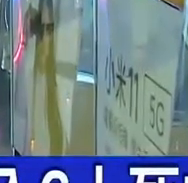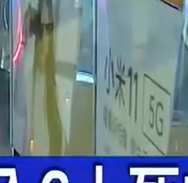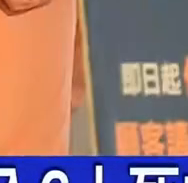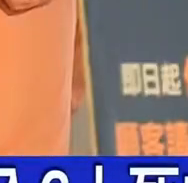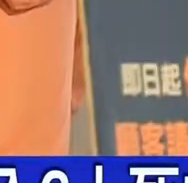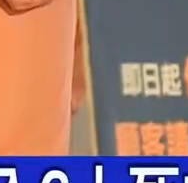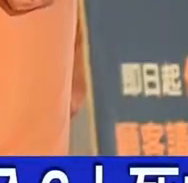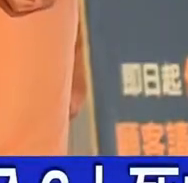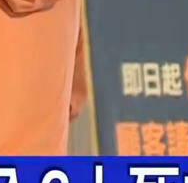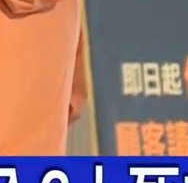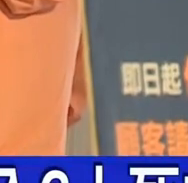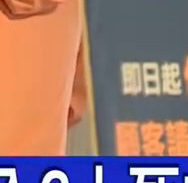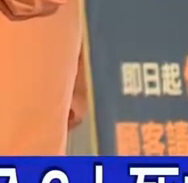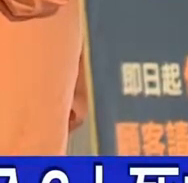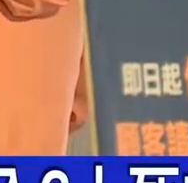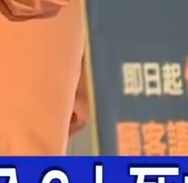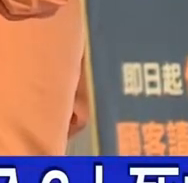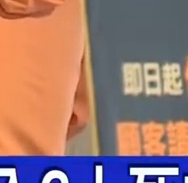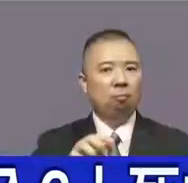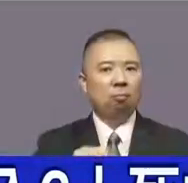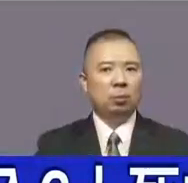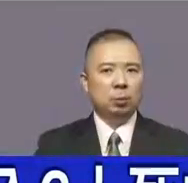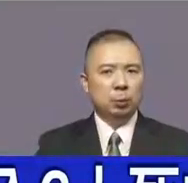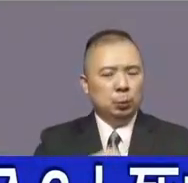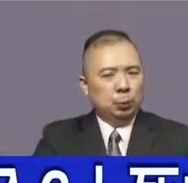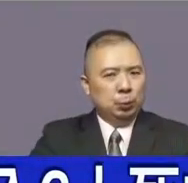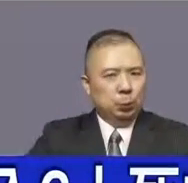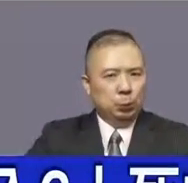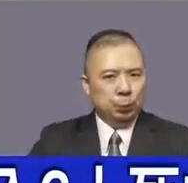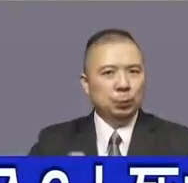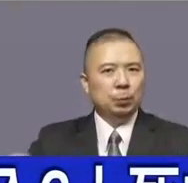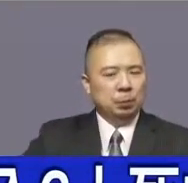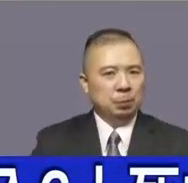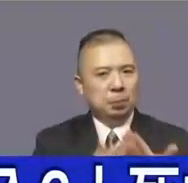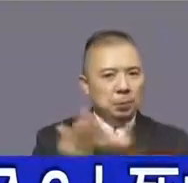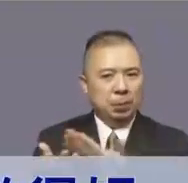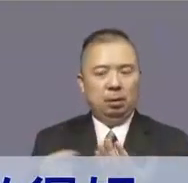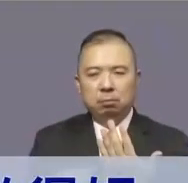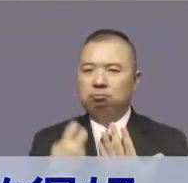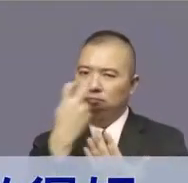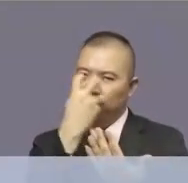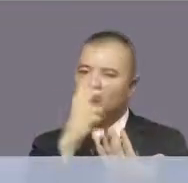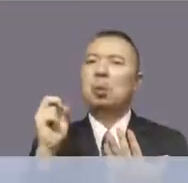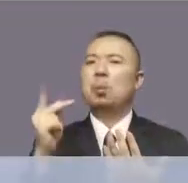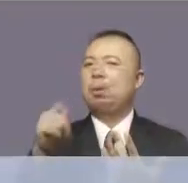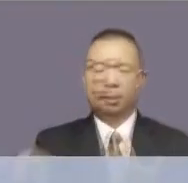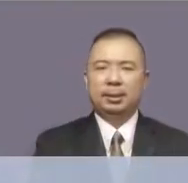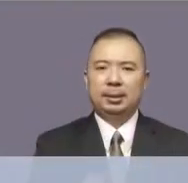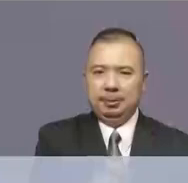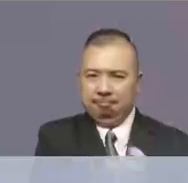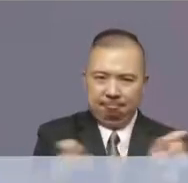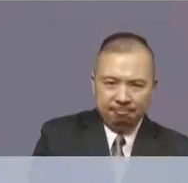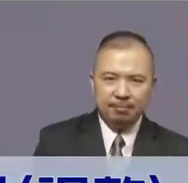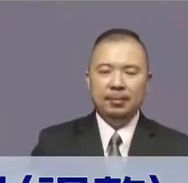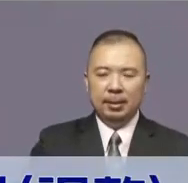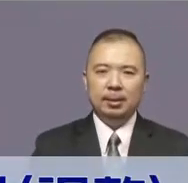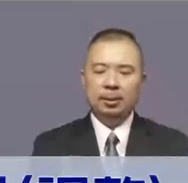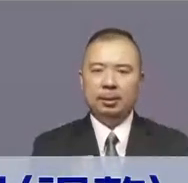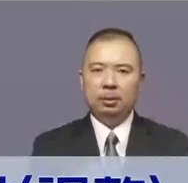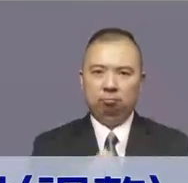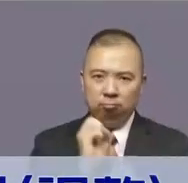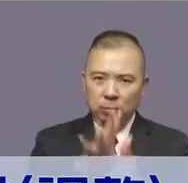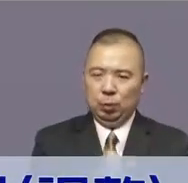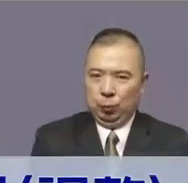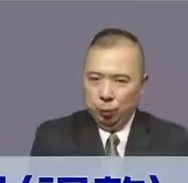久的解封日似乎不远了。 那我们确认他可以做得好的时候，这时候给他适度的松绑。当然，这些措施我